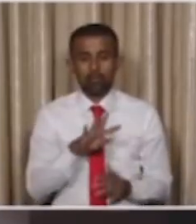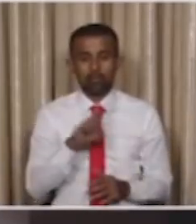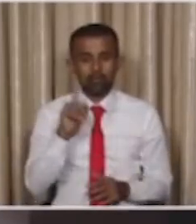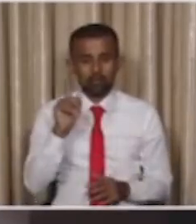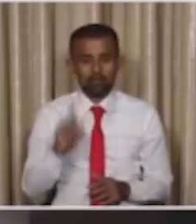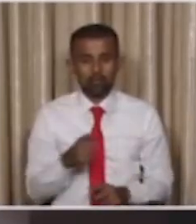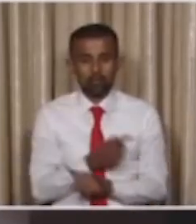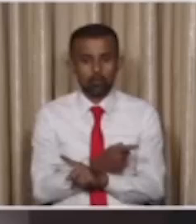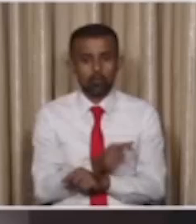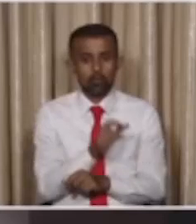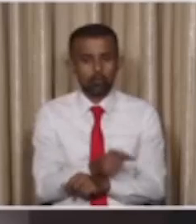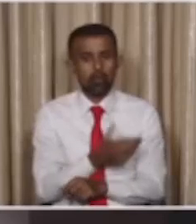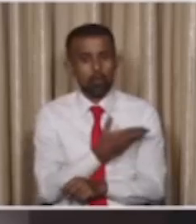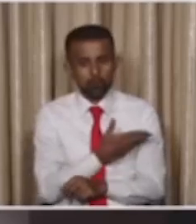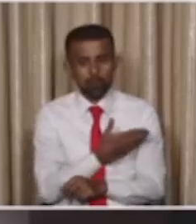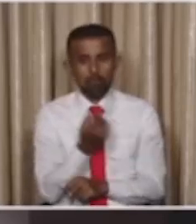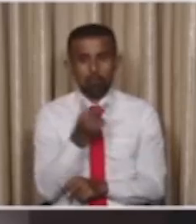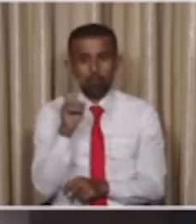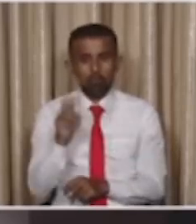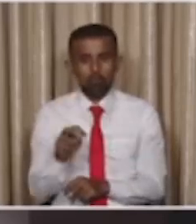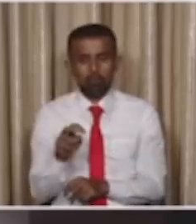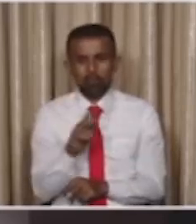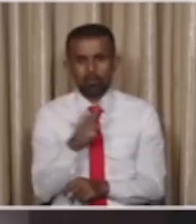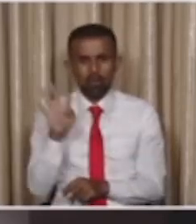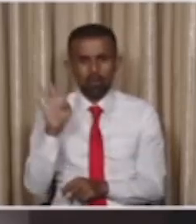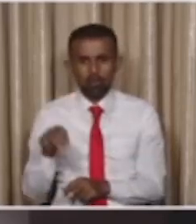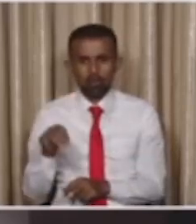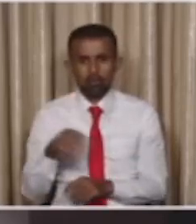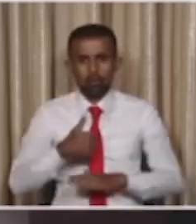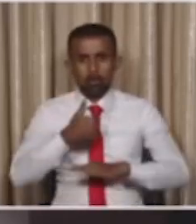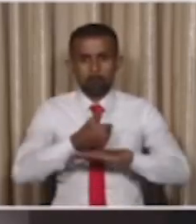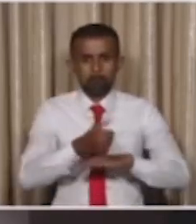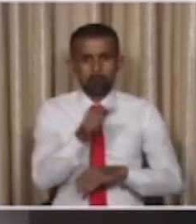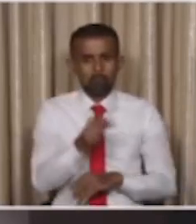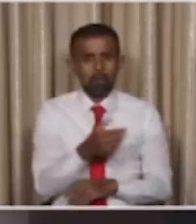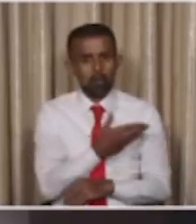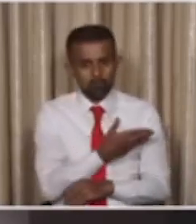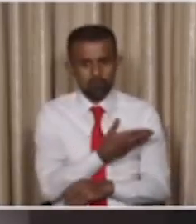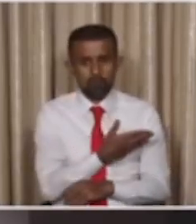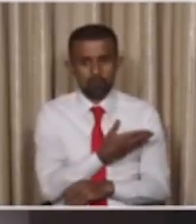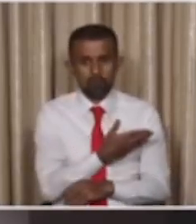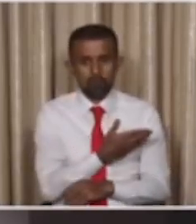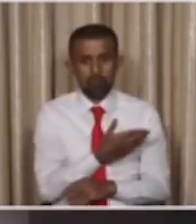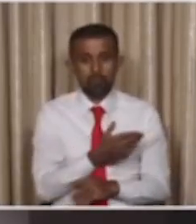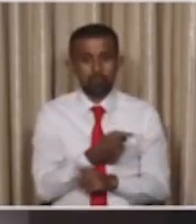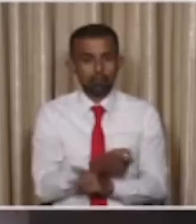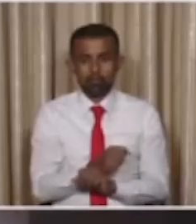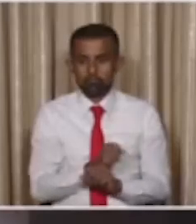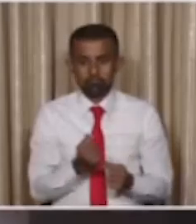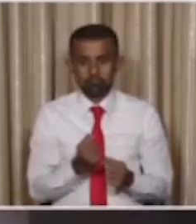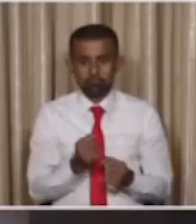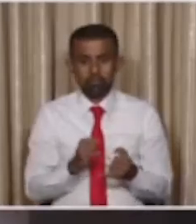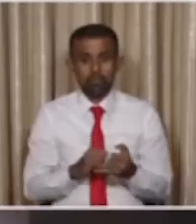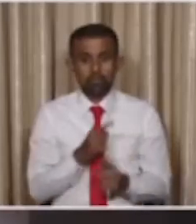241,000 ගුරුවරු ඉන්නවා, 12,000 14,000 අතර විදුහල්පතිවරු ඉන්නවා. ඒ වගේම අනධ්‍යන